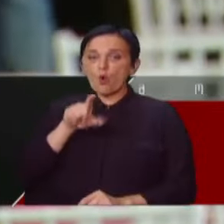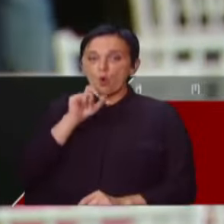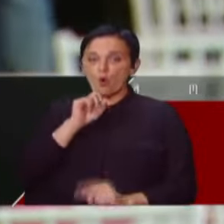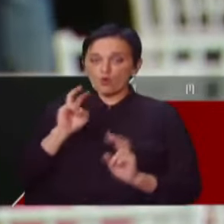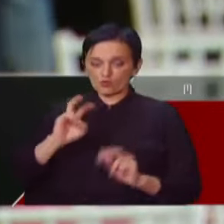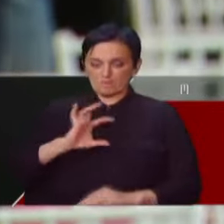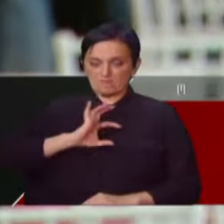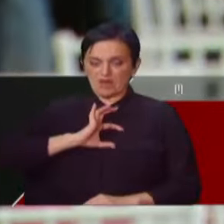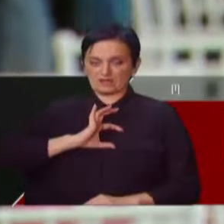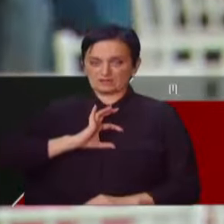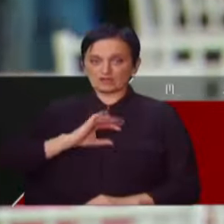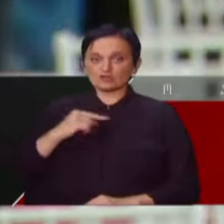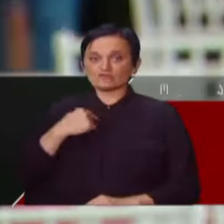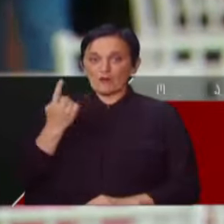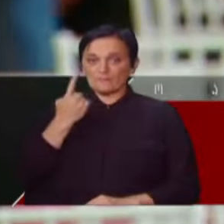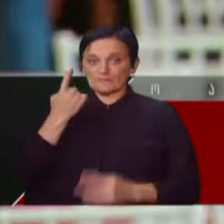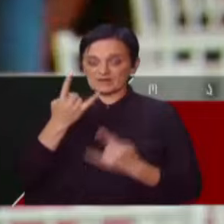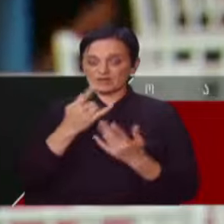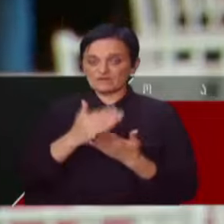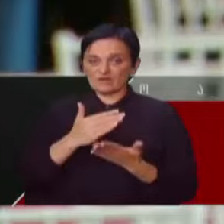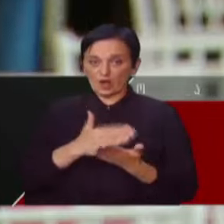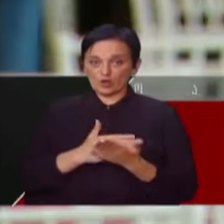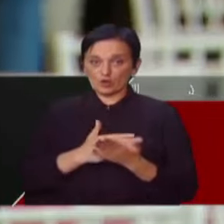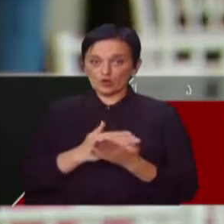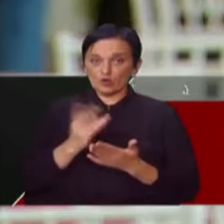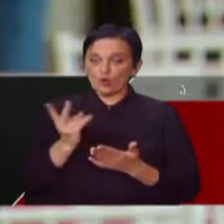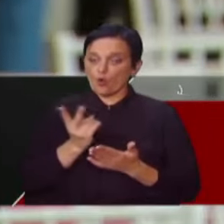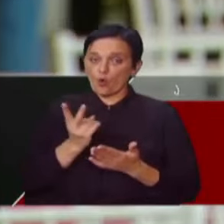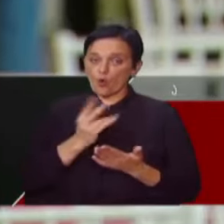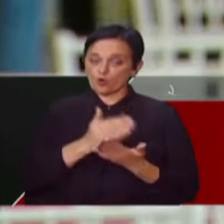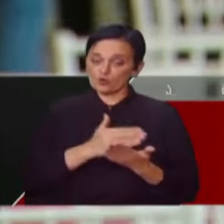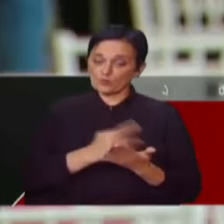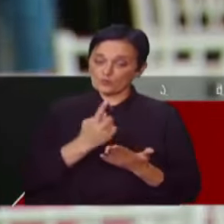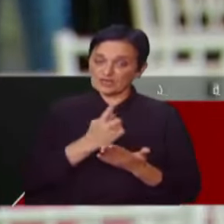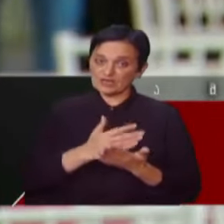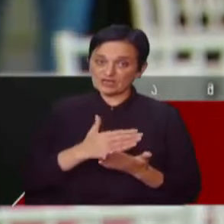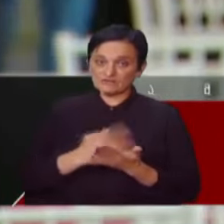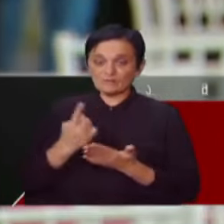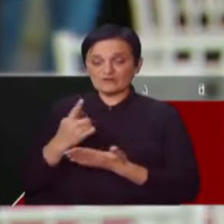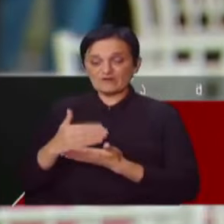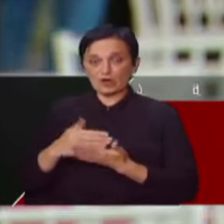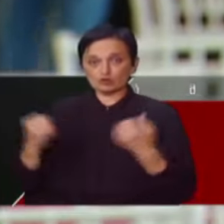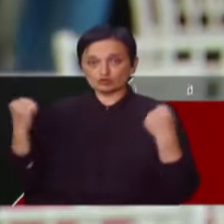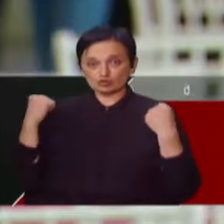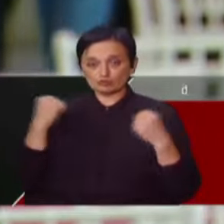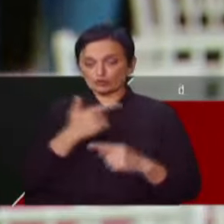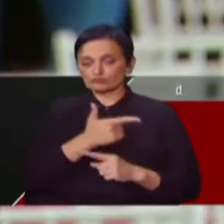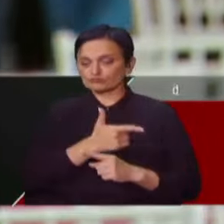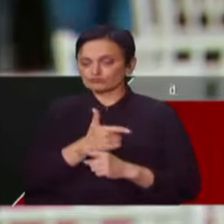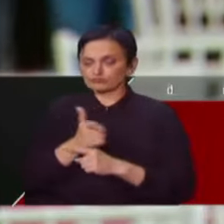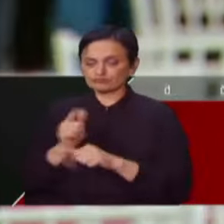მედლებით და ჩვენ პირველი არხი რა თქმა უნდა ორივე არხზე, პირველ არხზე და პირველი არხის სპორტზე გავაშუქებ მაქსიმალურად